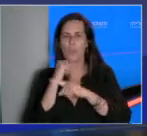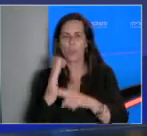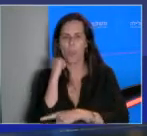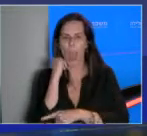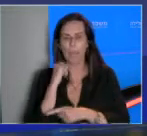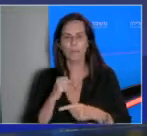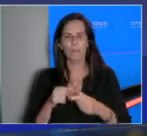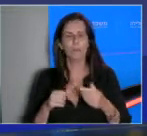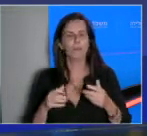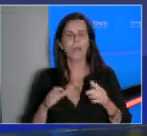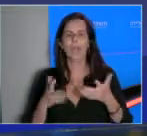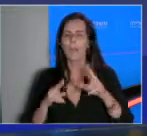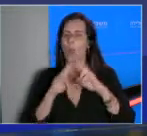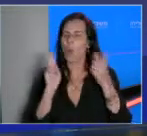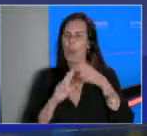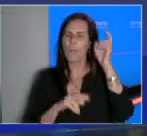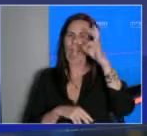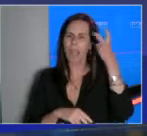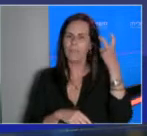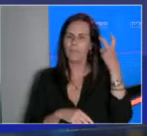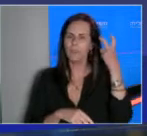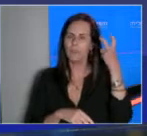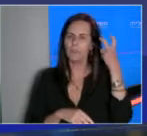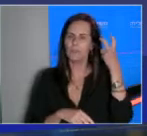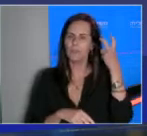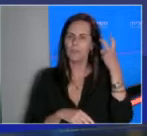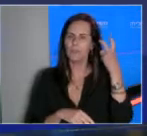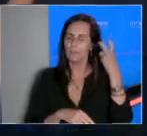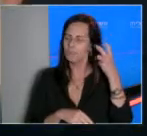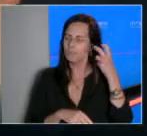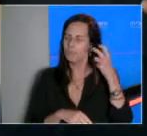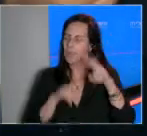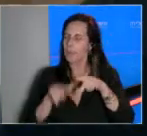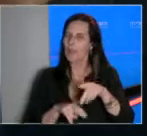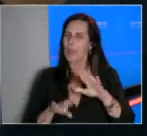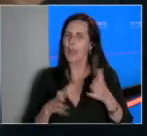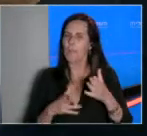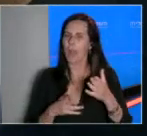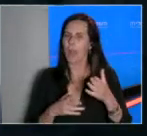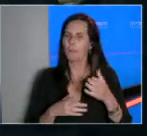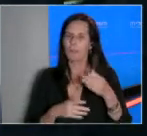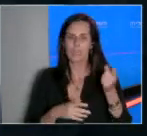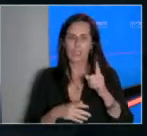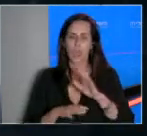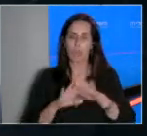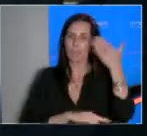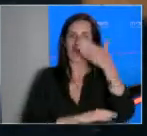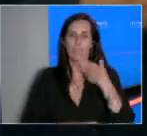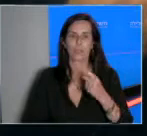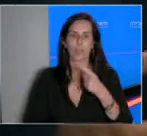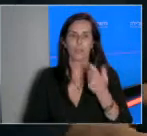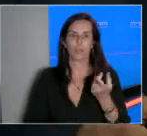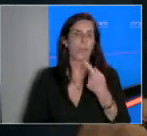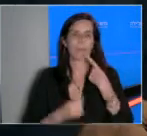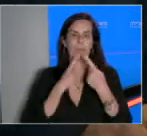עניינים, כמה העולם הערבי בוחש בקדרה הזאת? כמה, את יודעת, זה לא הרי מדינת ישראל